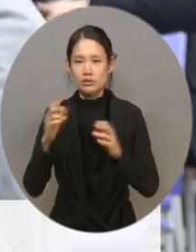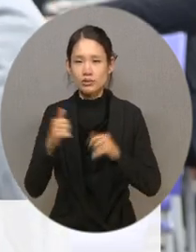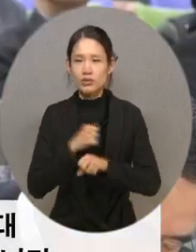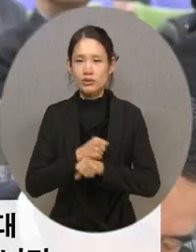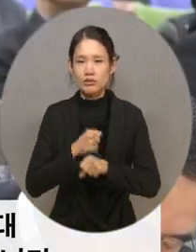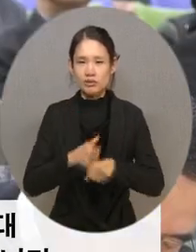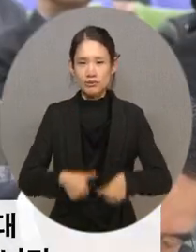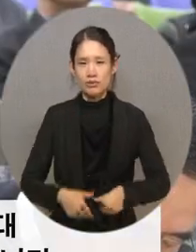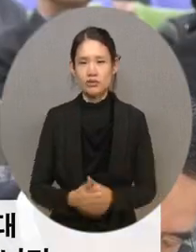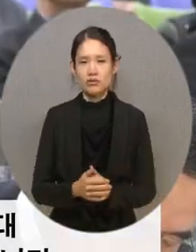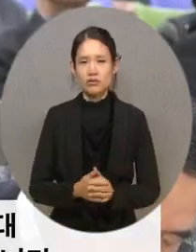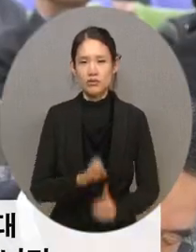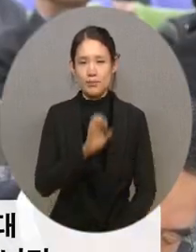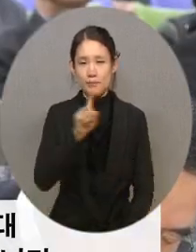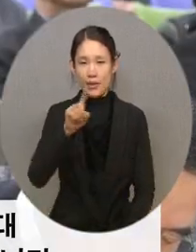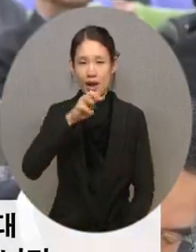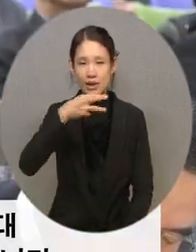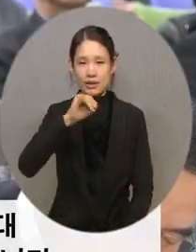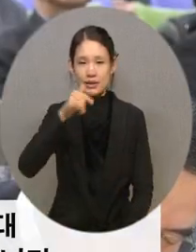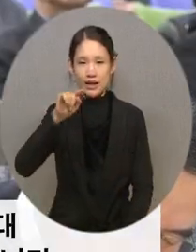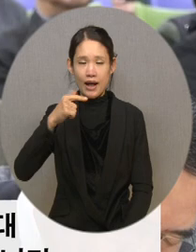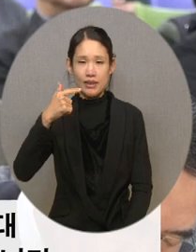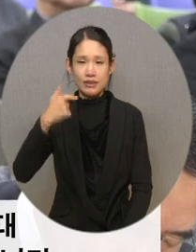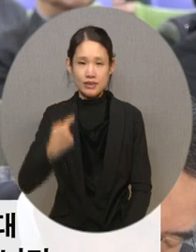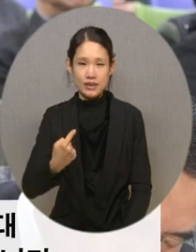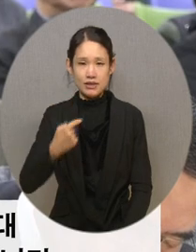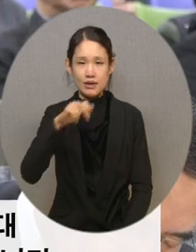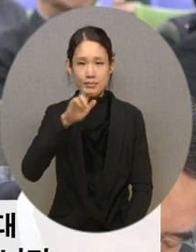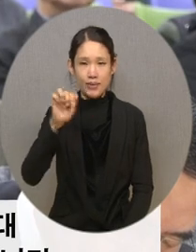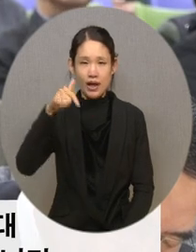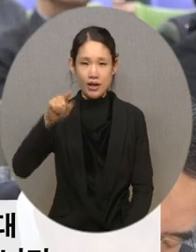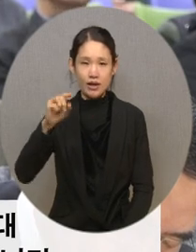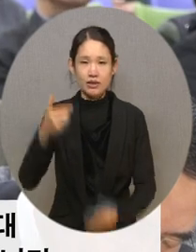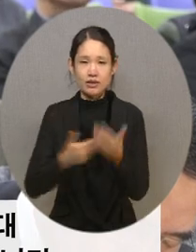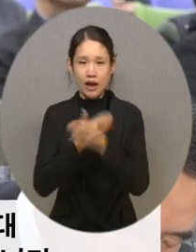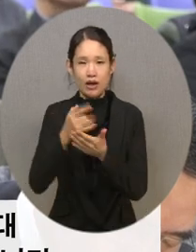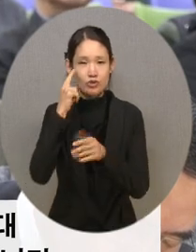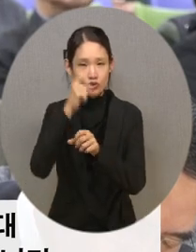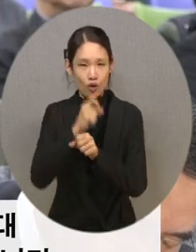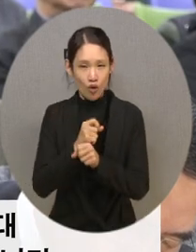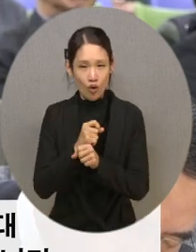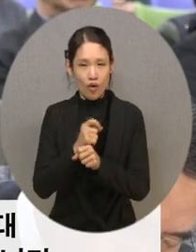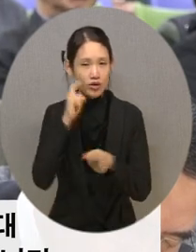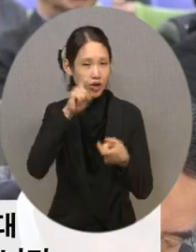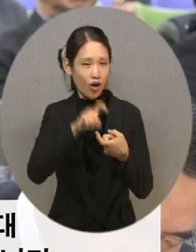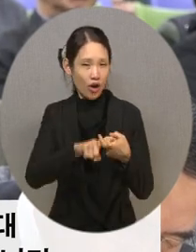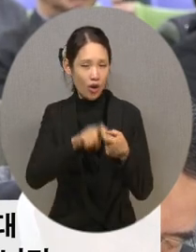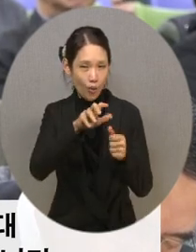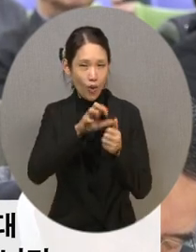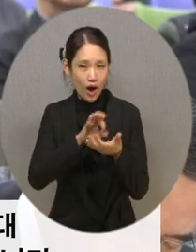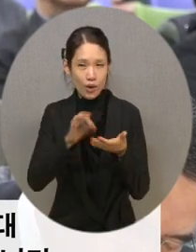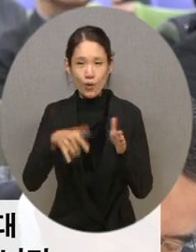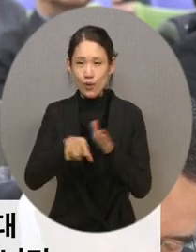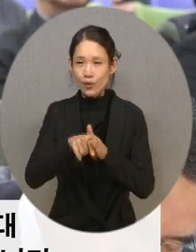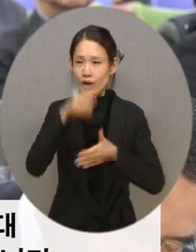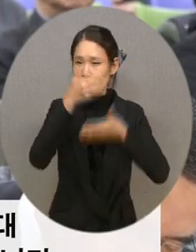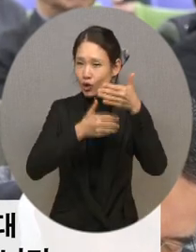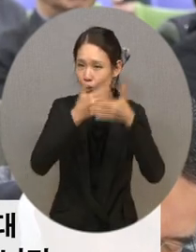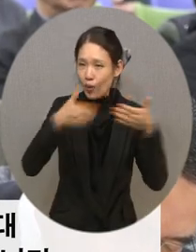된다. 말이 있는 마갈에 나눔 연수원과 연계하여 활용할 수 있는 영화관